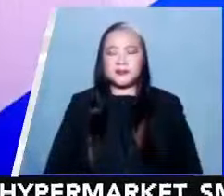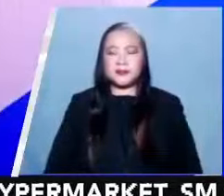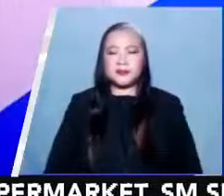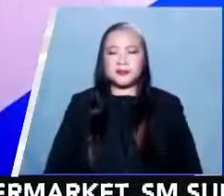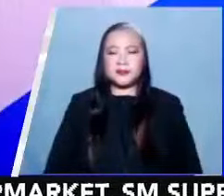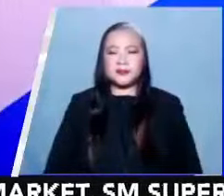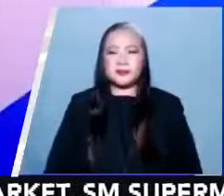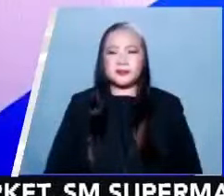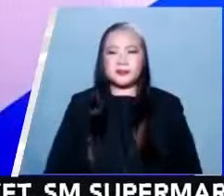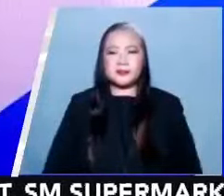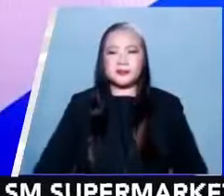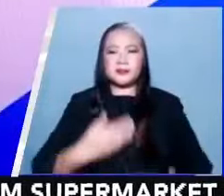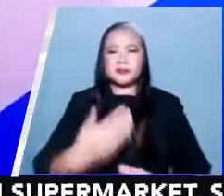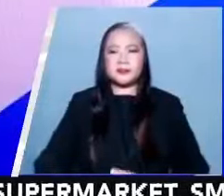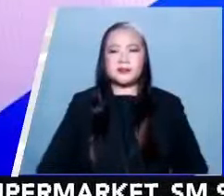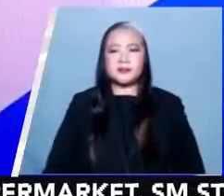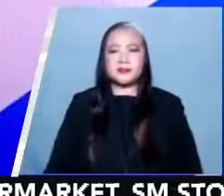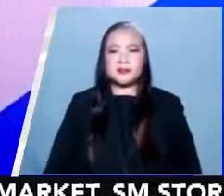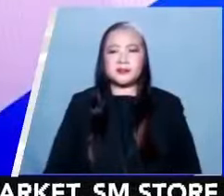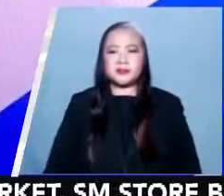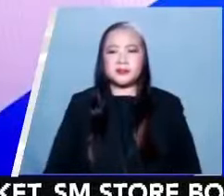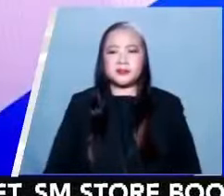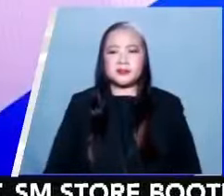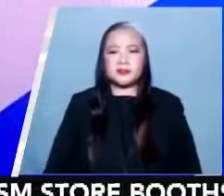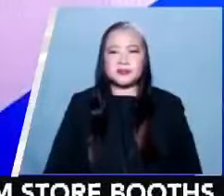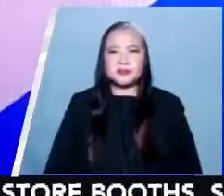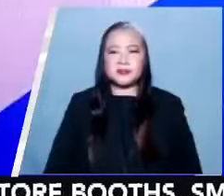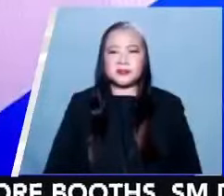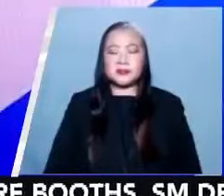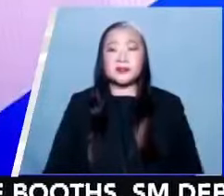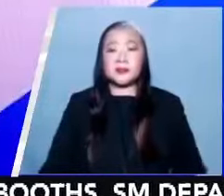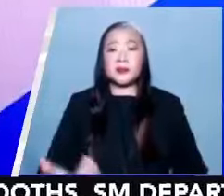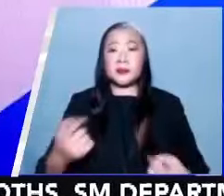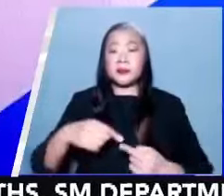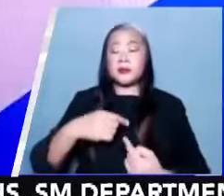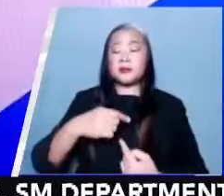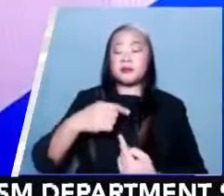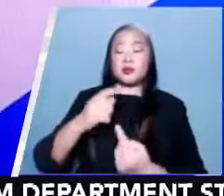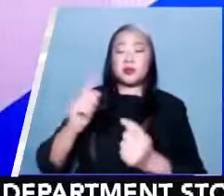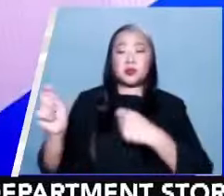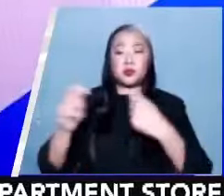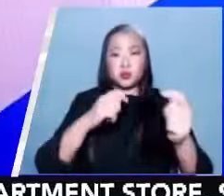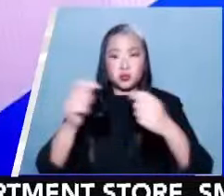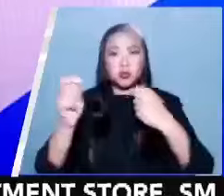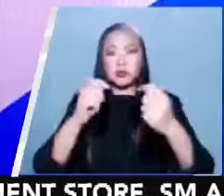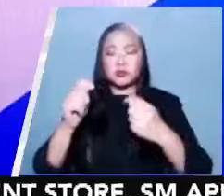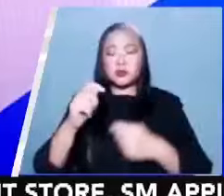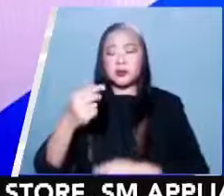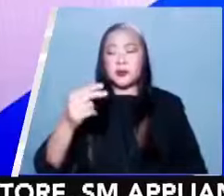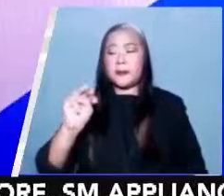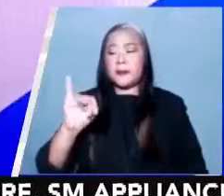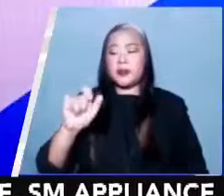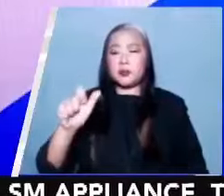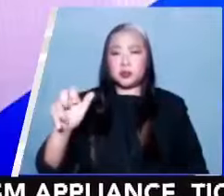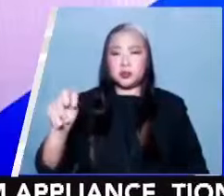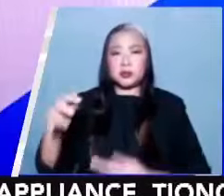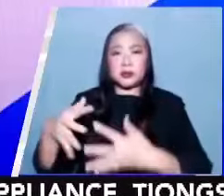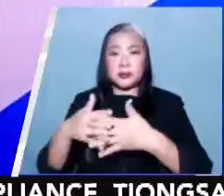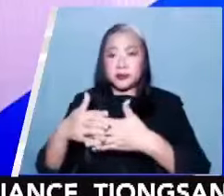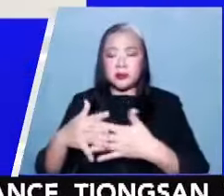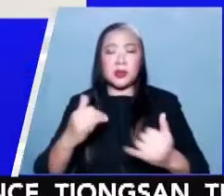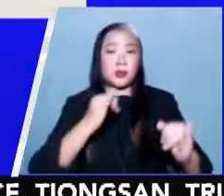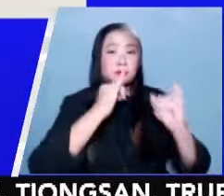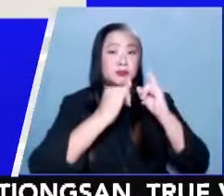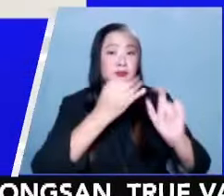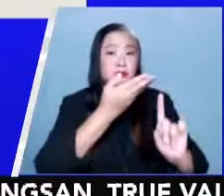Kaugnay naman po sa gupit ng Hurricane Milton sa Florida sa Amerika, makakausap po natin si Consul General Donna Rodriguez ng Philippine Embassy sa Washington,